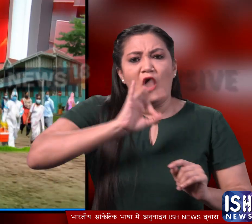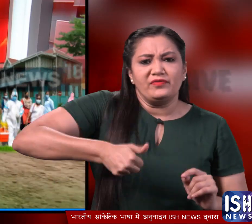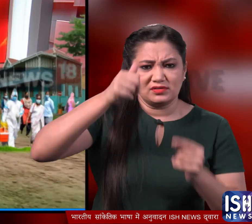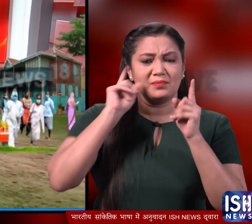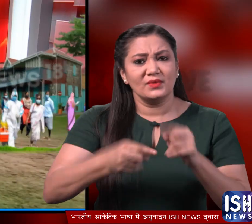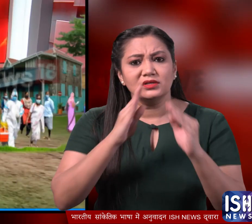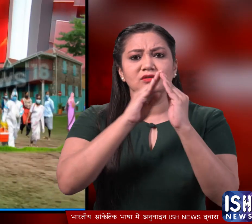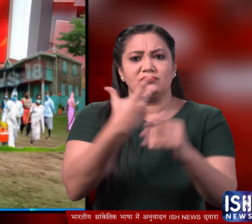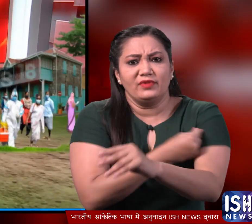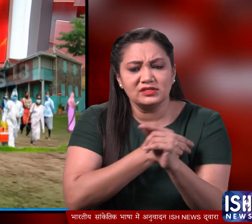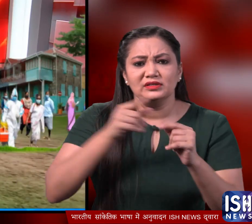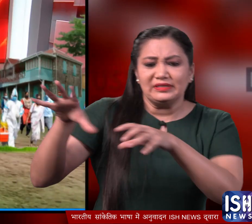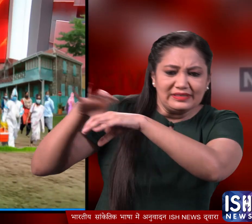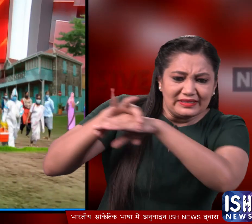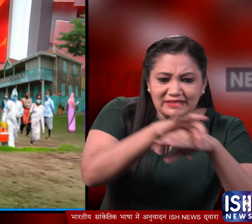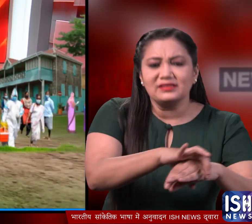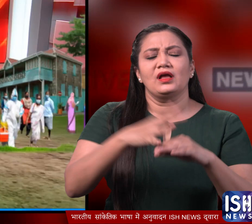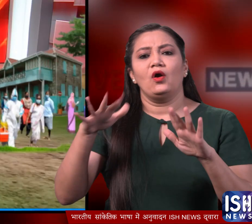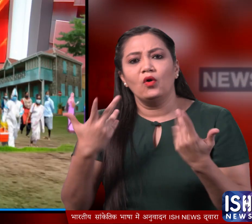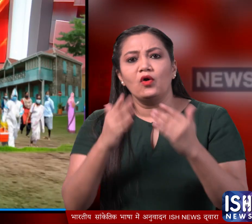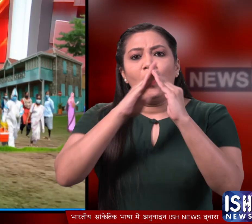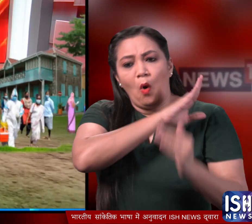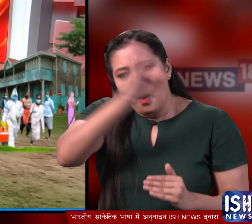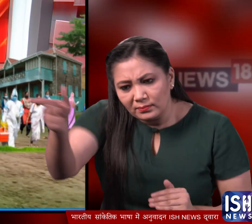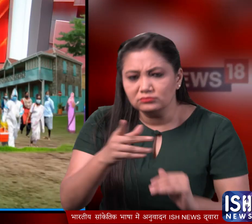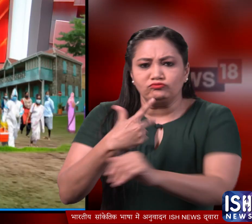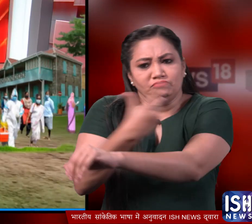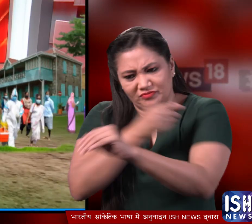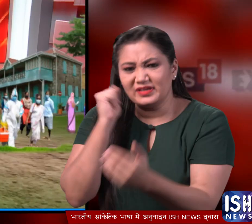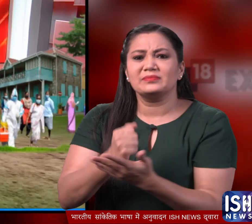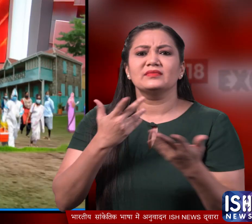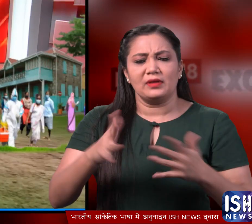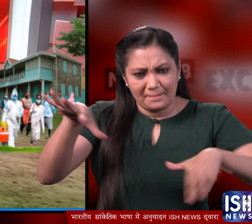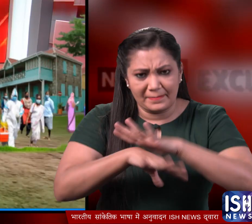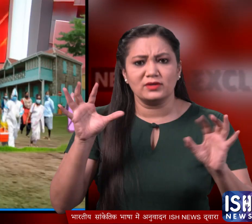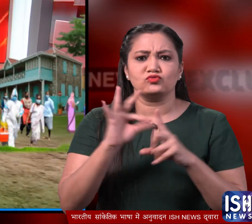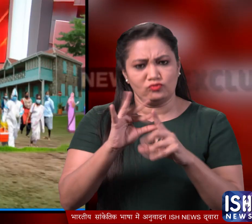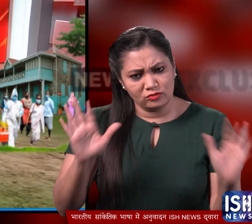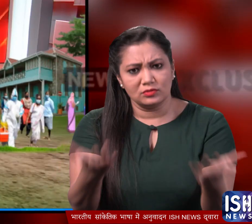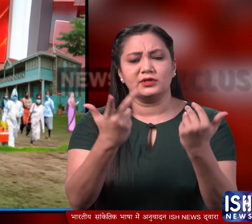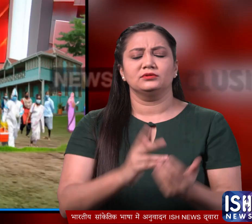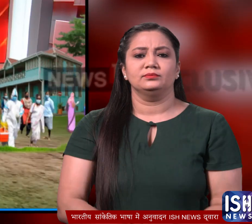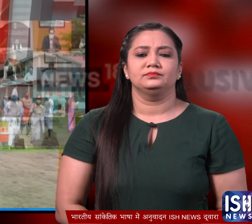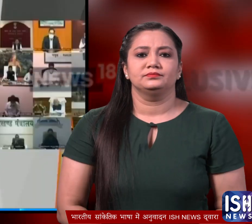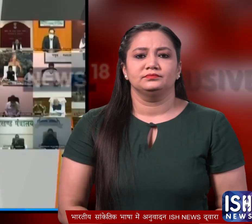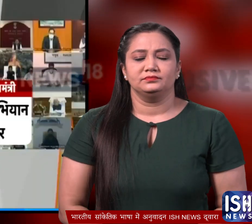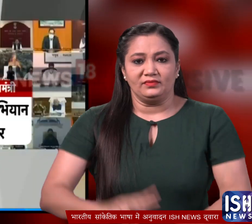کو نردیش دیئے کہ وہ لوگوں کو ویکسینیشن سنٹر تک لے جانے یا ان کے گھر تک جا کر ویکسین لگانے کی رن نیتی پر کام کریں